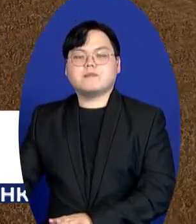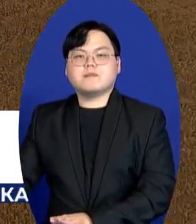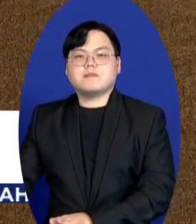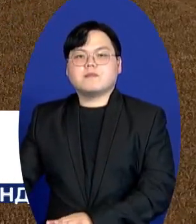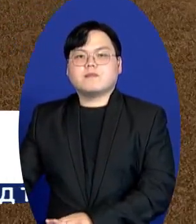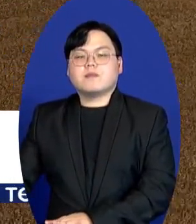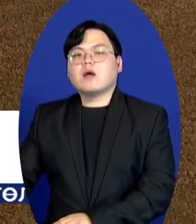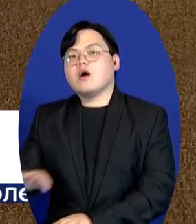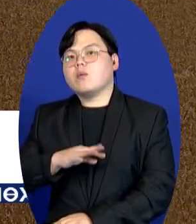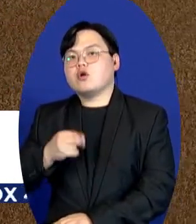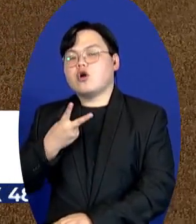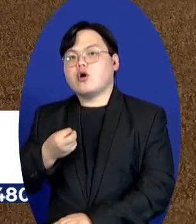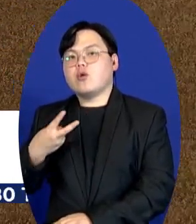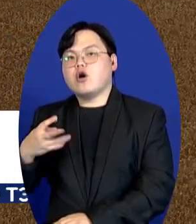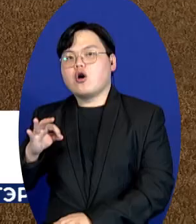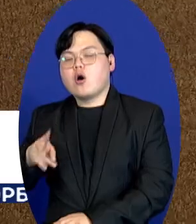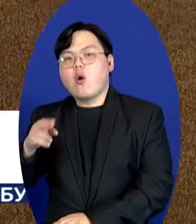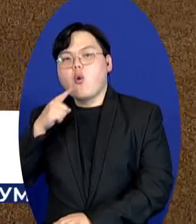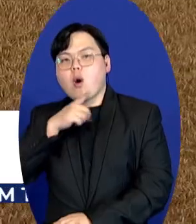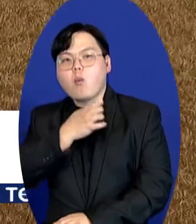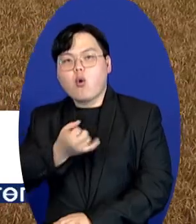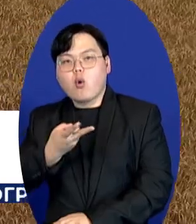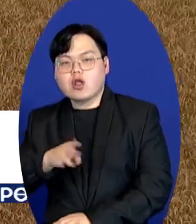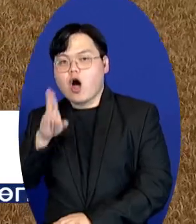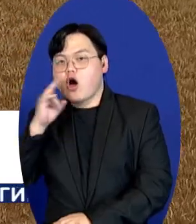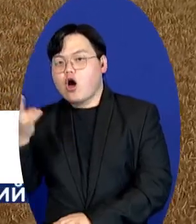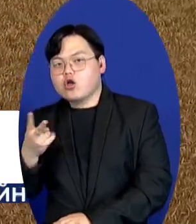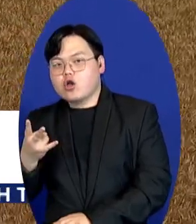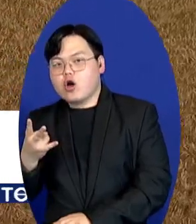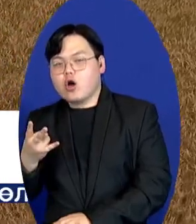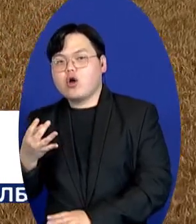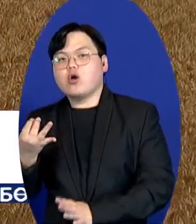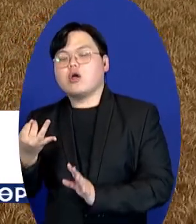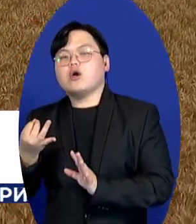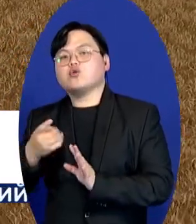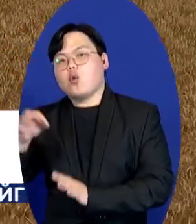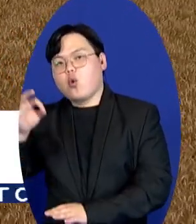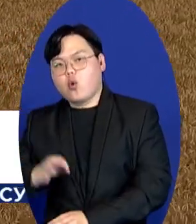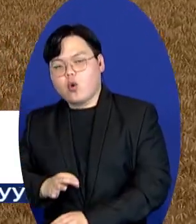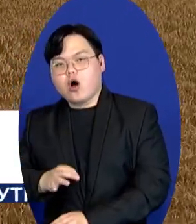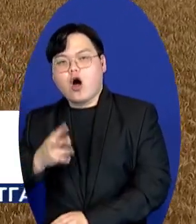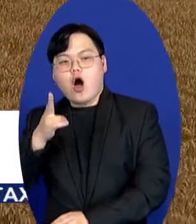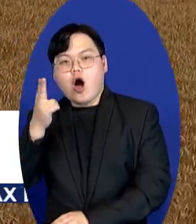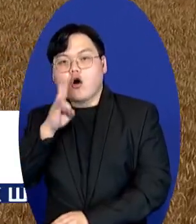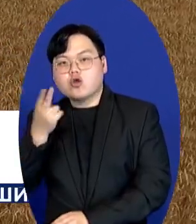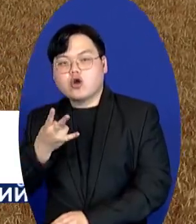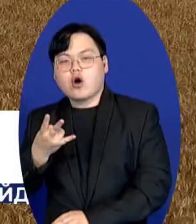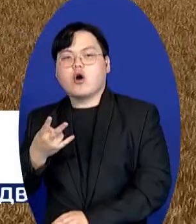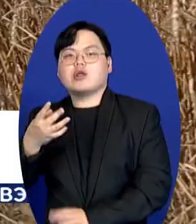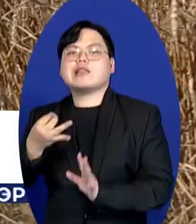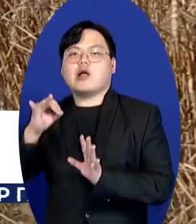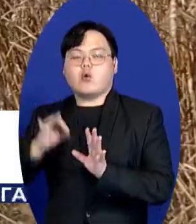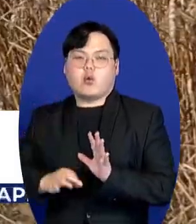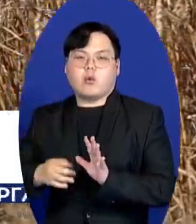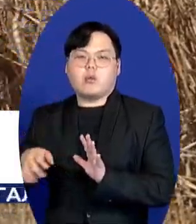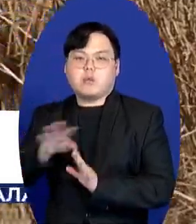Бид энэ жил Улаанбуудад хүнсний хэрэгцээгээ 100%, хүнсний ногооны 70% дотоодосоо хангах боломжтой гэж тооцоолж байна. Энэ жил тарилмын